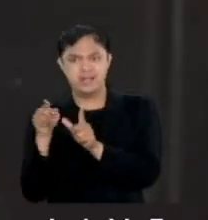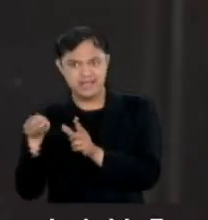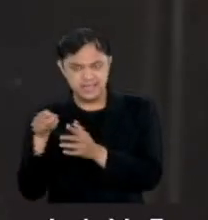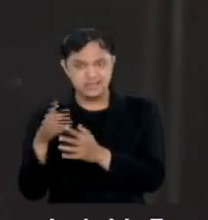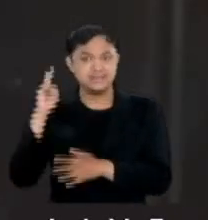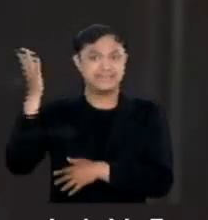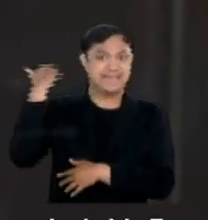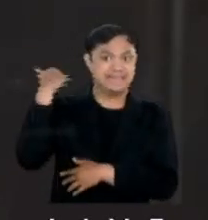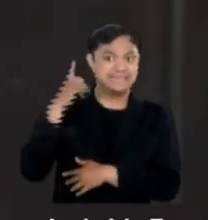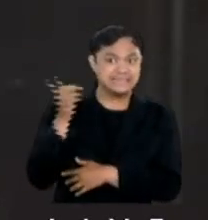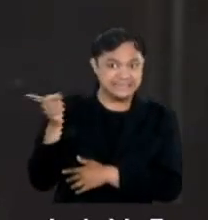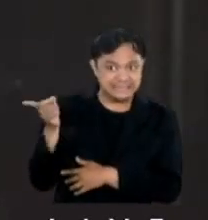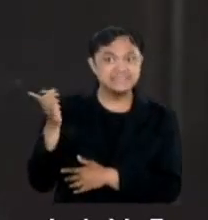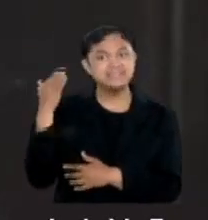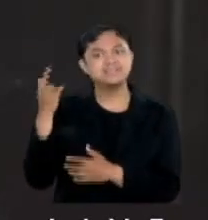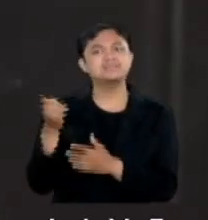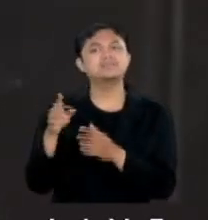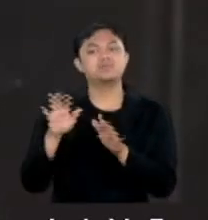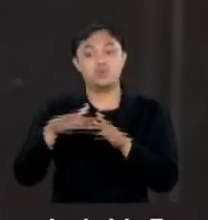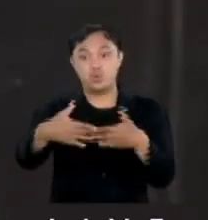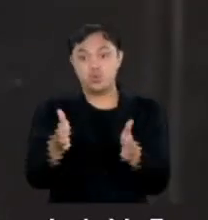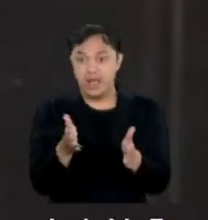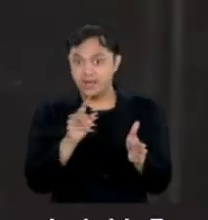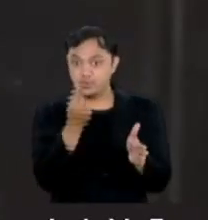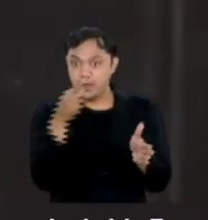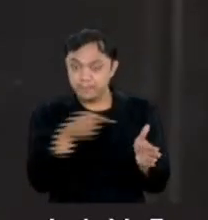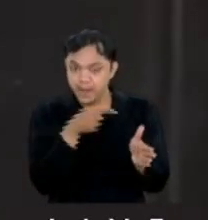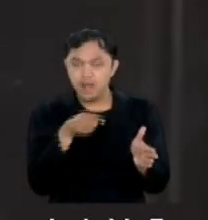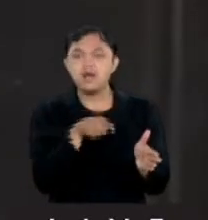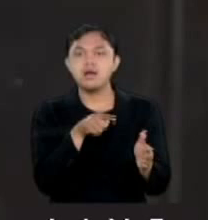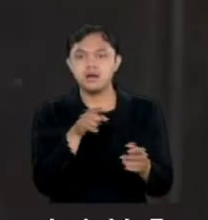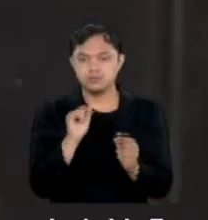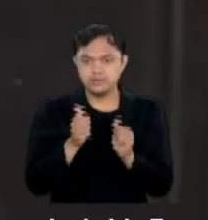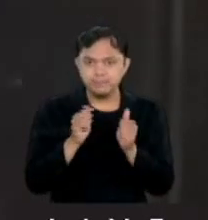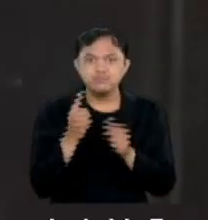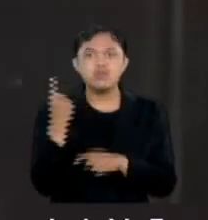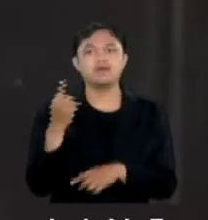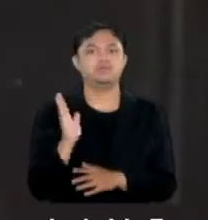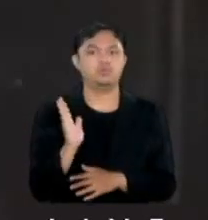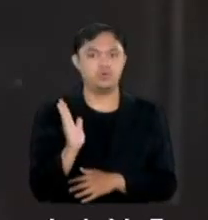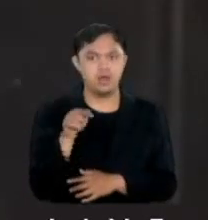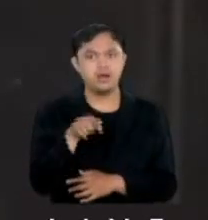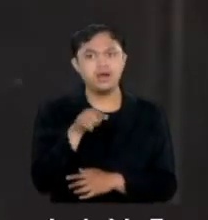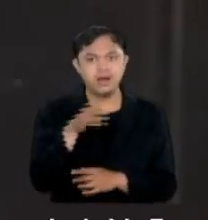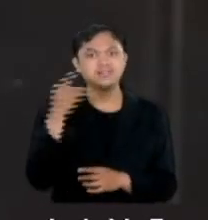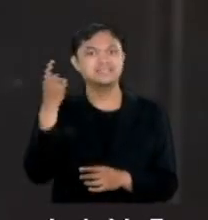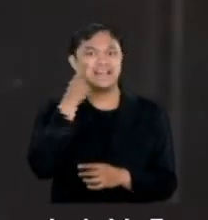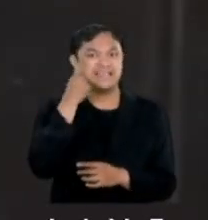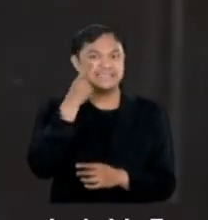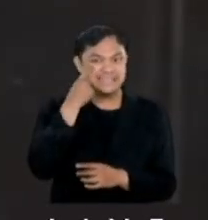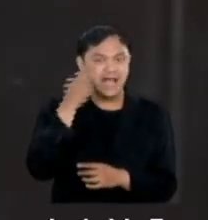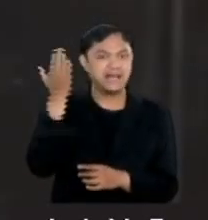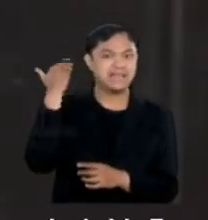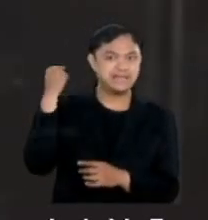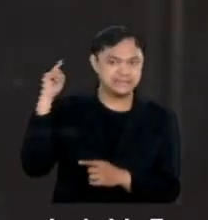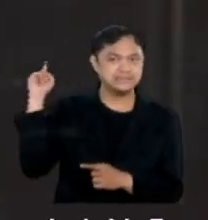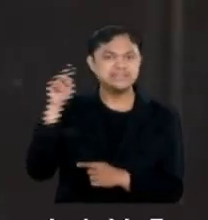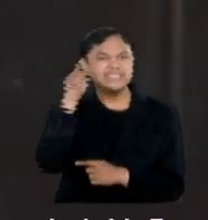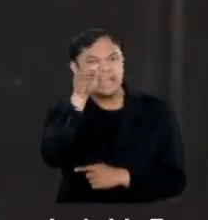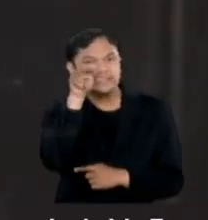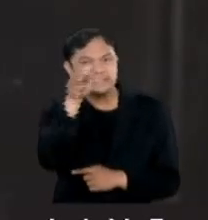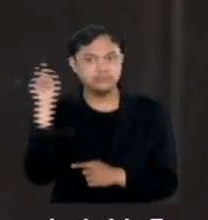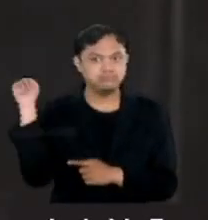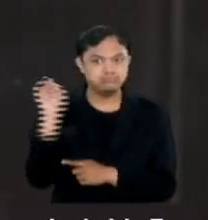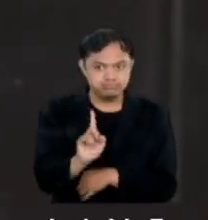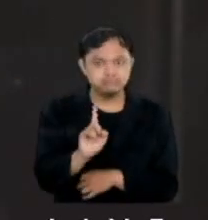utama Pengadilan Negeri Jakarta Selatan. Adapun saksi yang dihadirkan untuk sidang Hendra dengan terdakwa Hendra